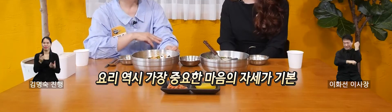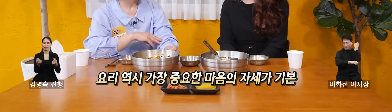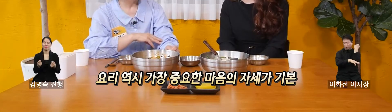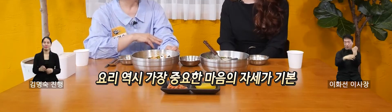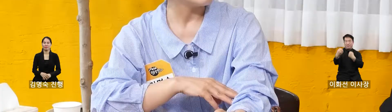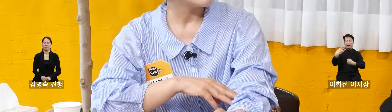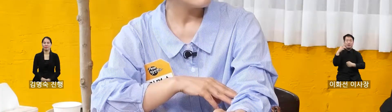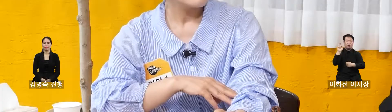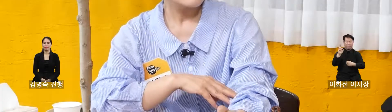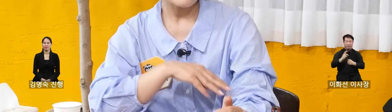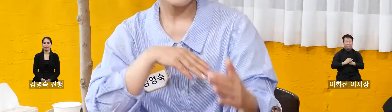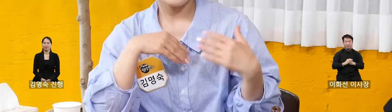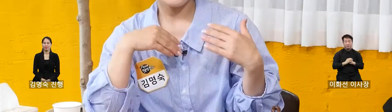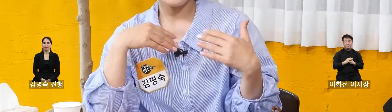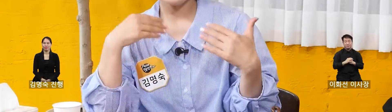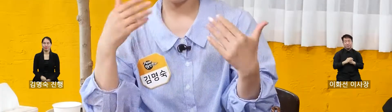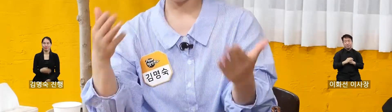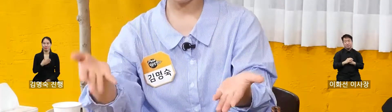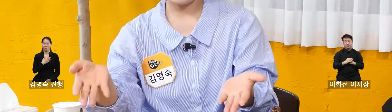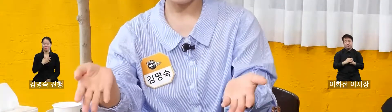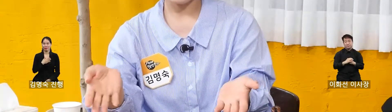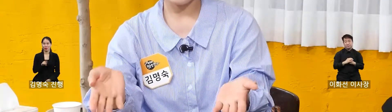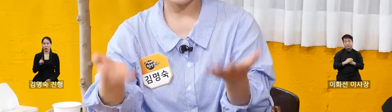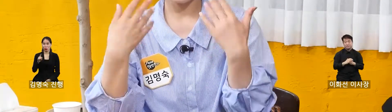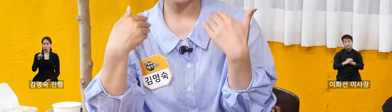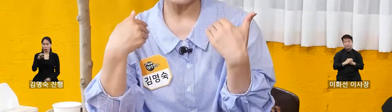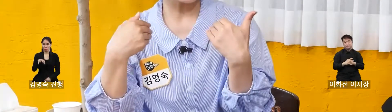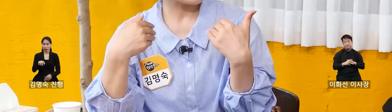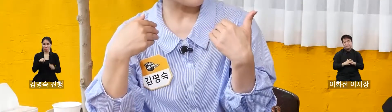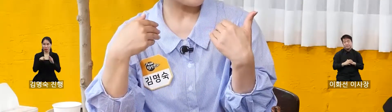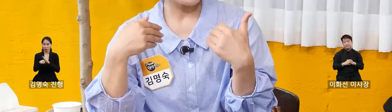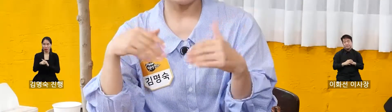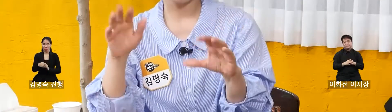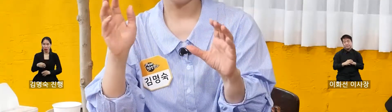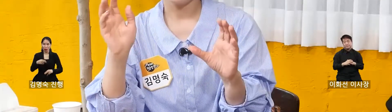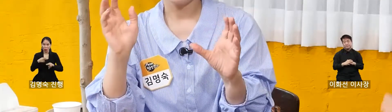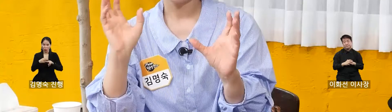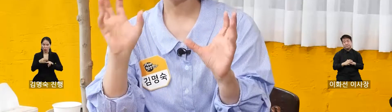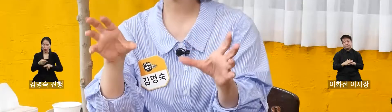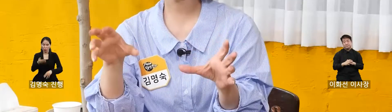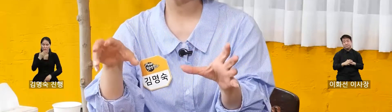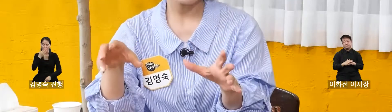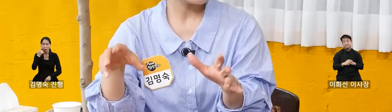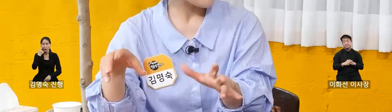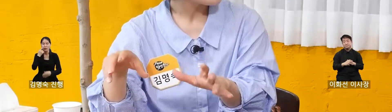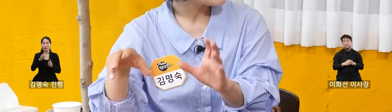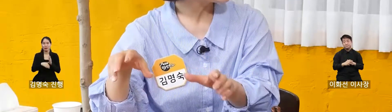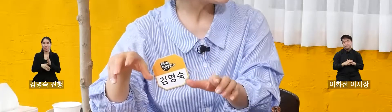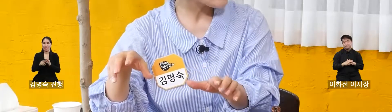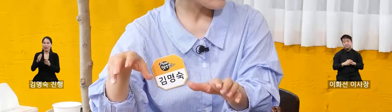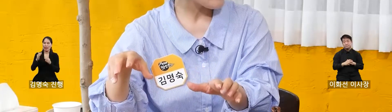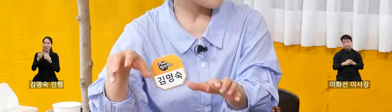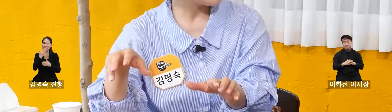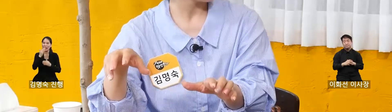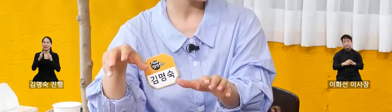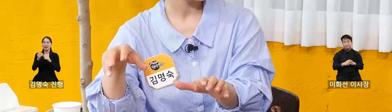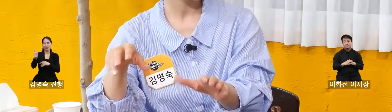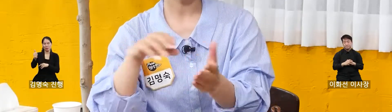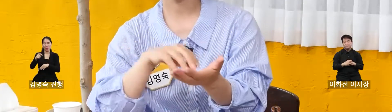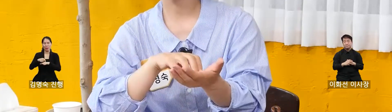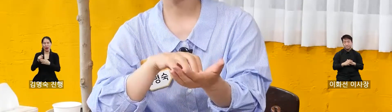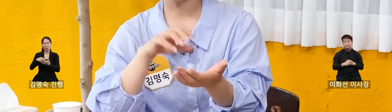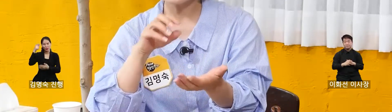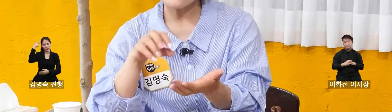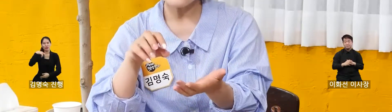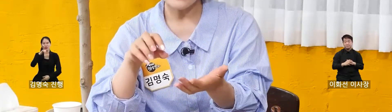네, 기본. 그러니까 저희들 어딜 가서 이렇게 음식을 네. 맛보면 그 사장님의 마음이 느껴져요. 그렇죠. 네.